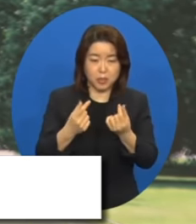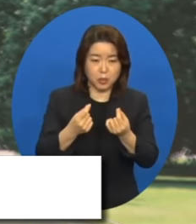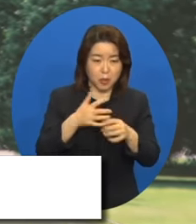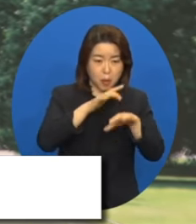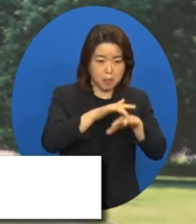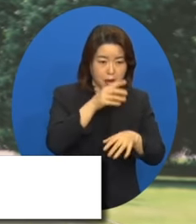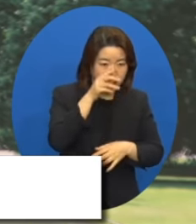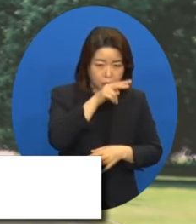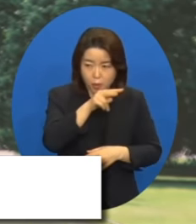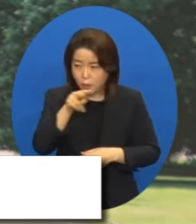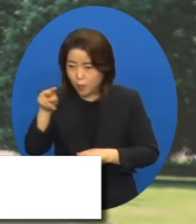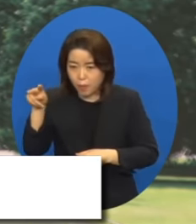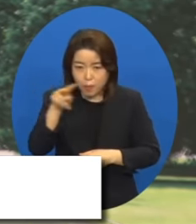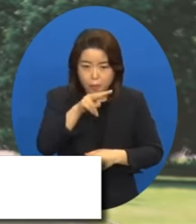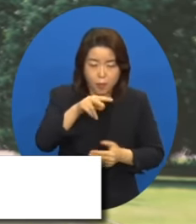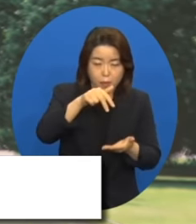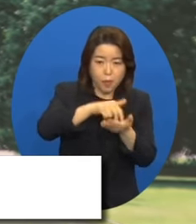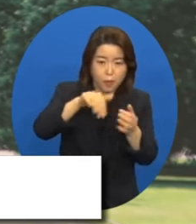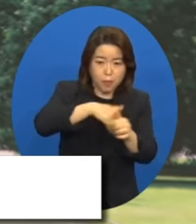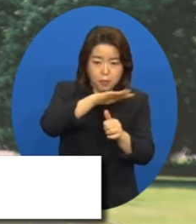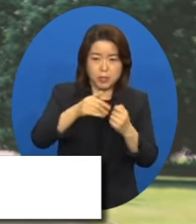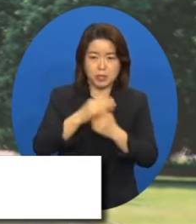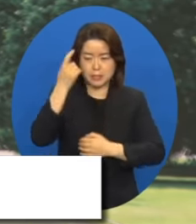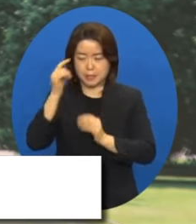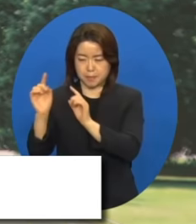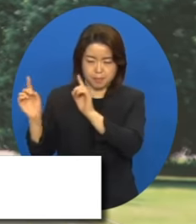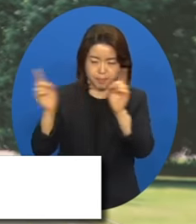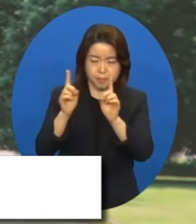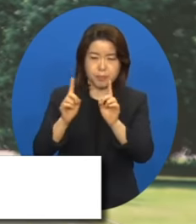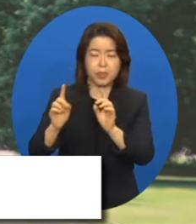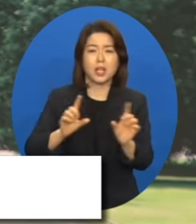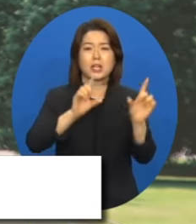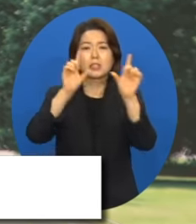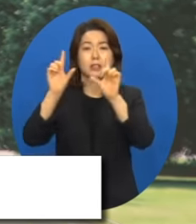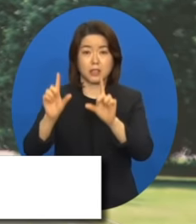있는 형편에서 정신 똑바로 차리고 살아야